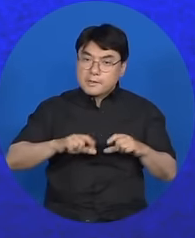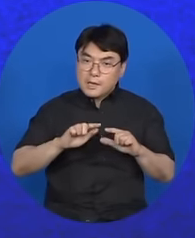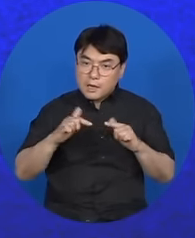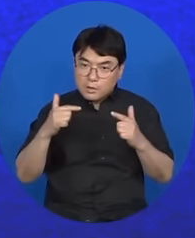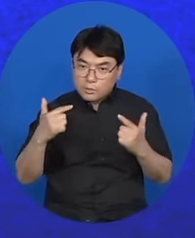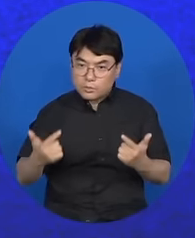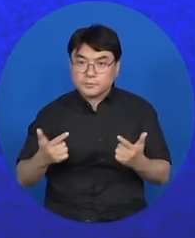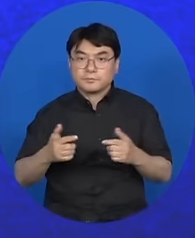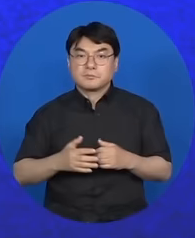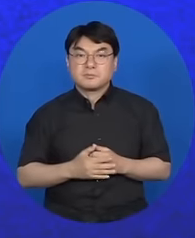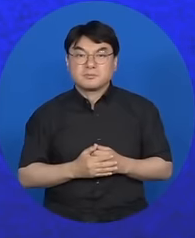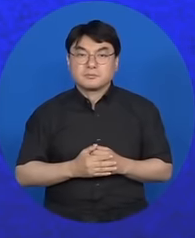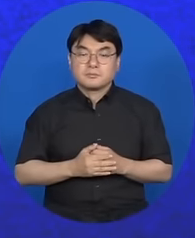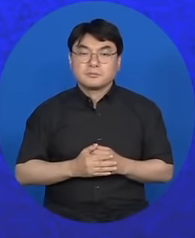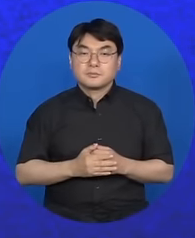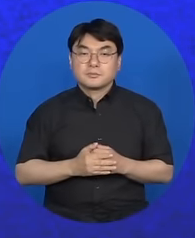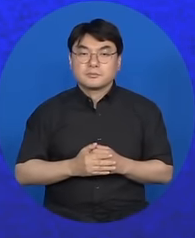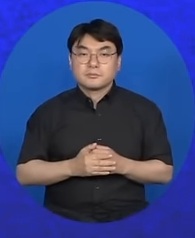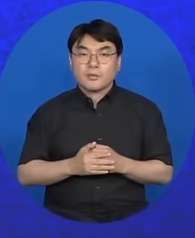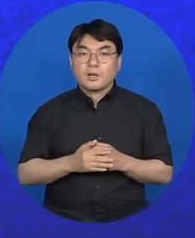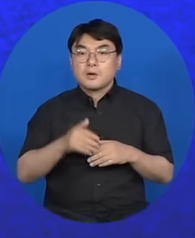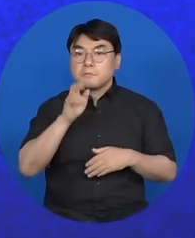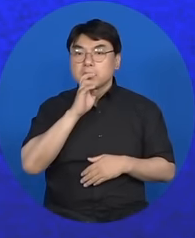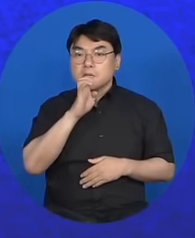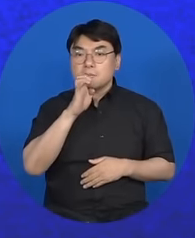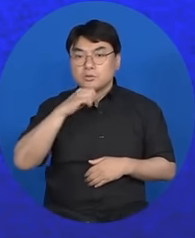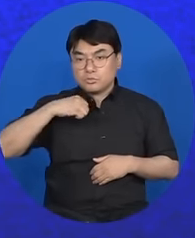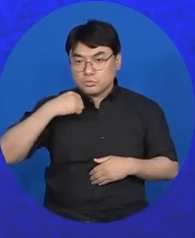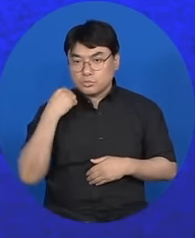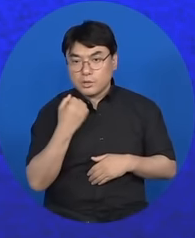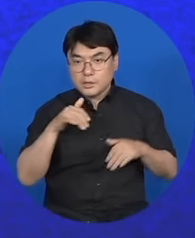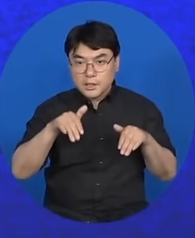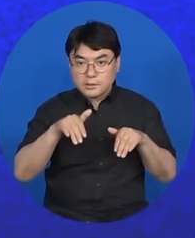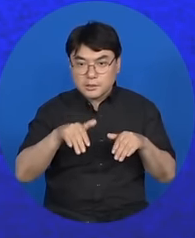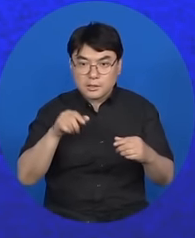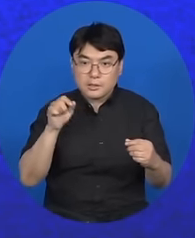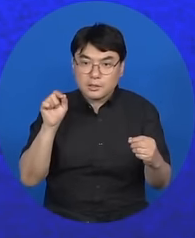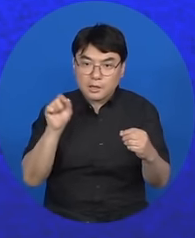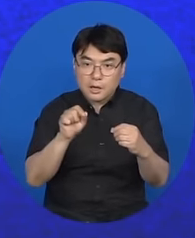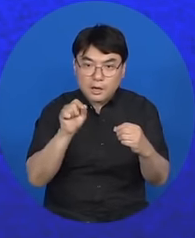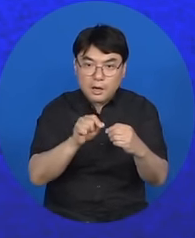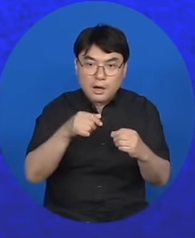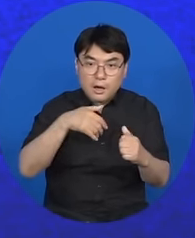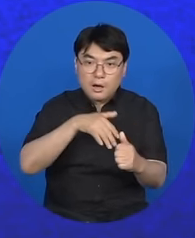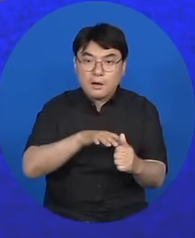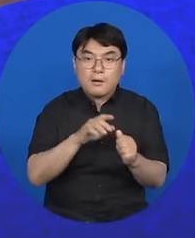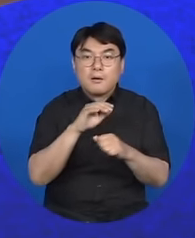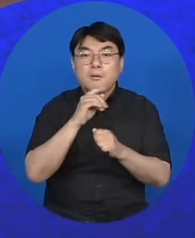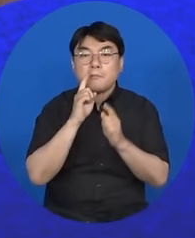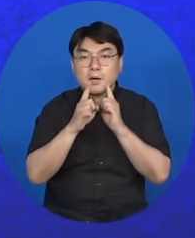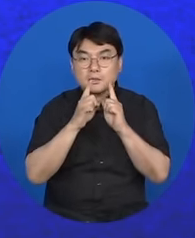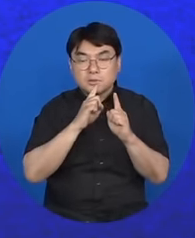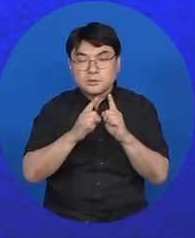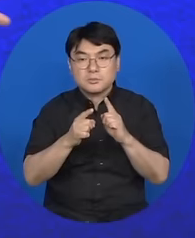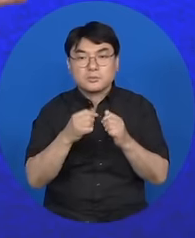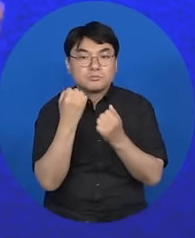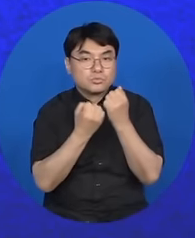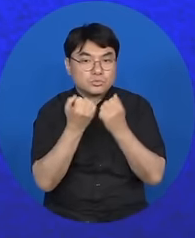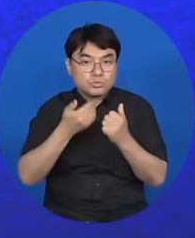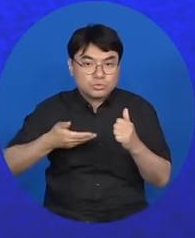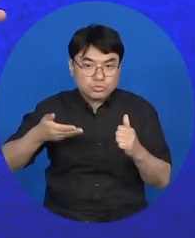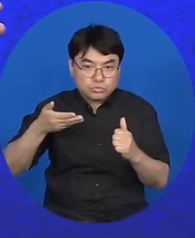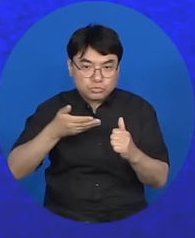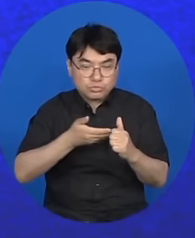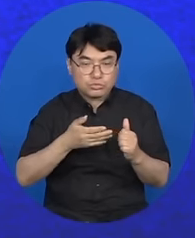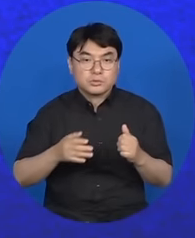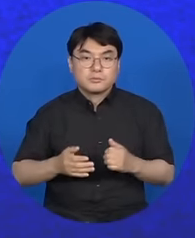그래서 이 빌립이 순종하여 내시에게 다가가죠. 말씀을 풀어줍니다. 지도해 주는 사람이 없으니